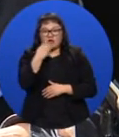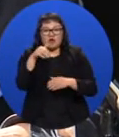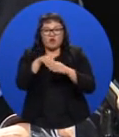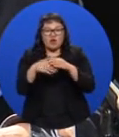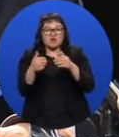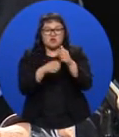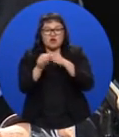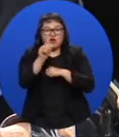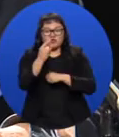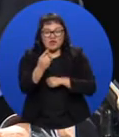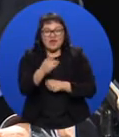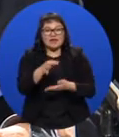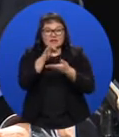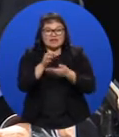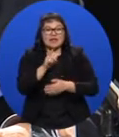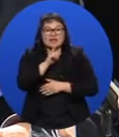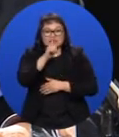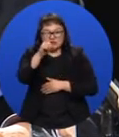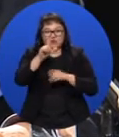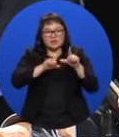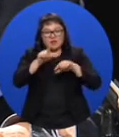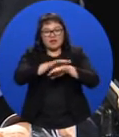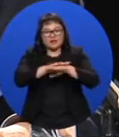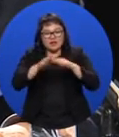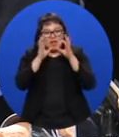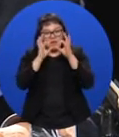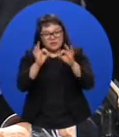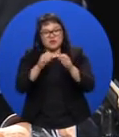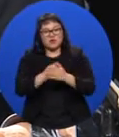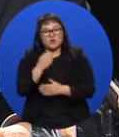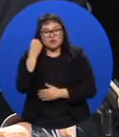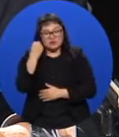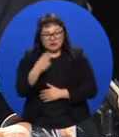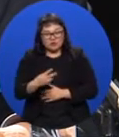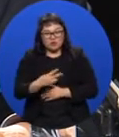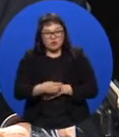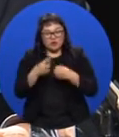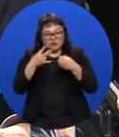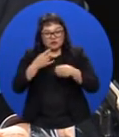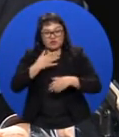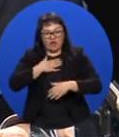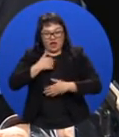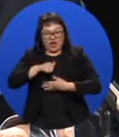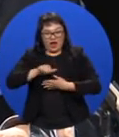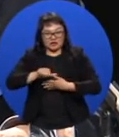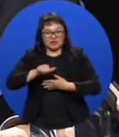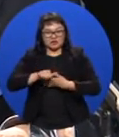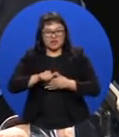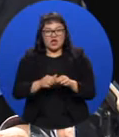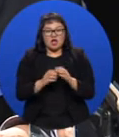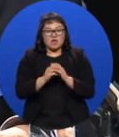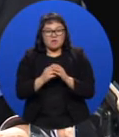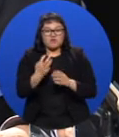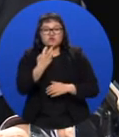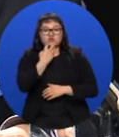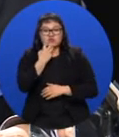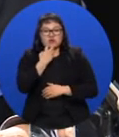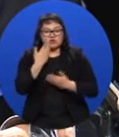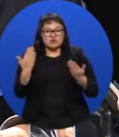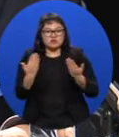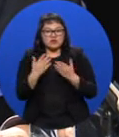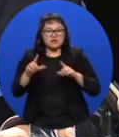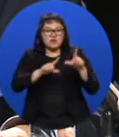선거관리위원회의 재산신고 등록 사항을 잘 보십시오. 그리고 예를 들어서 우리 아들이 육지부에서 직장